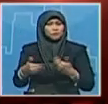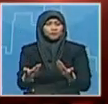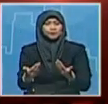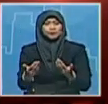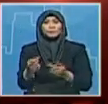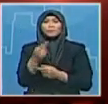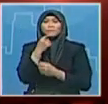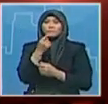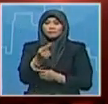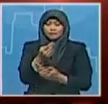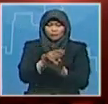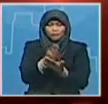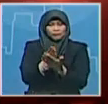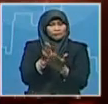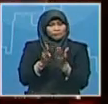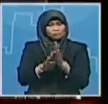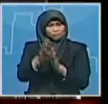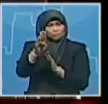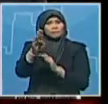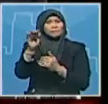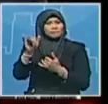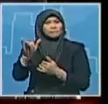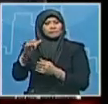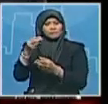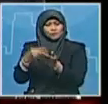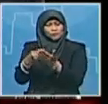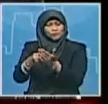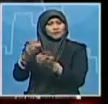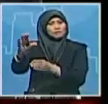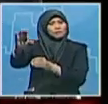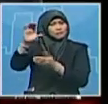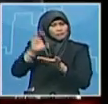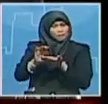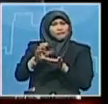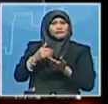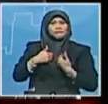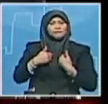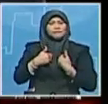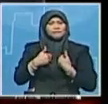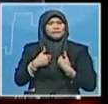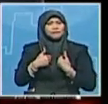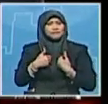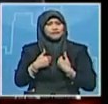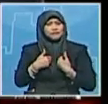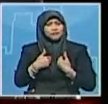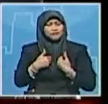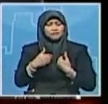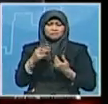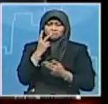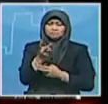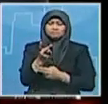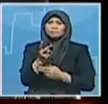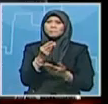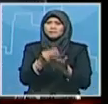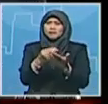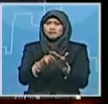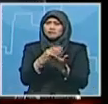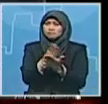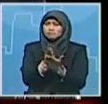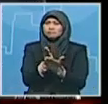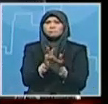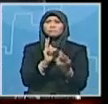pembangunan, alhamdulillah kita masih mendapat peruntukan yang pada saya yang menasabah untuk